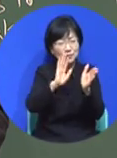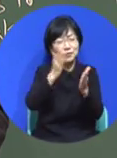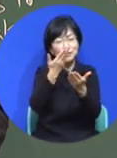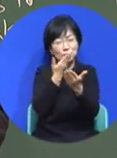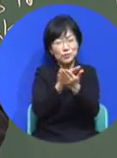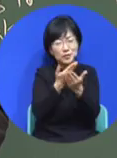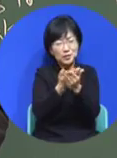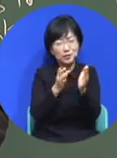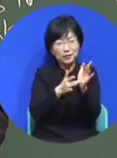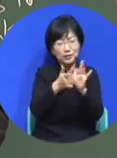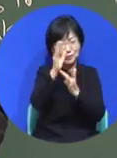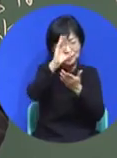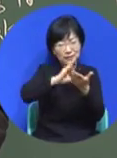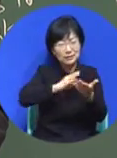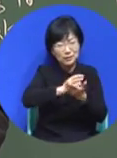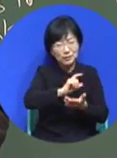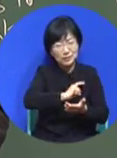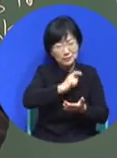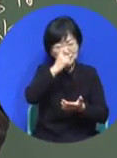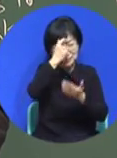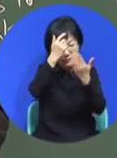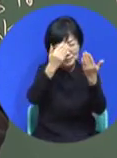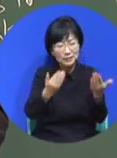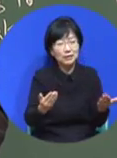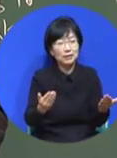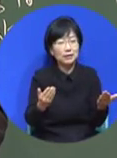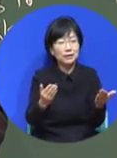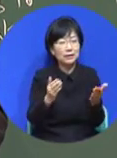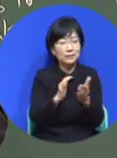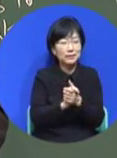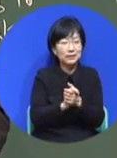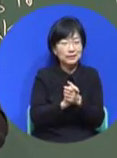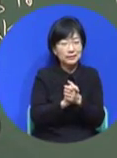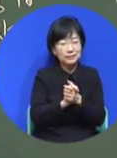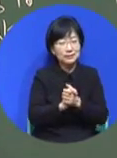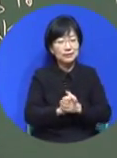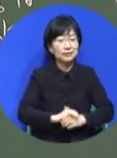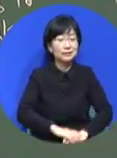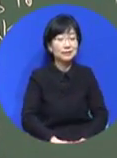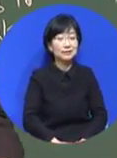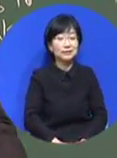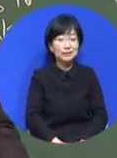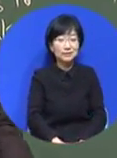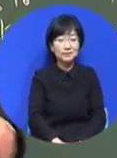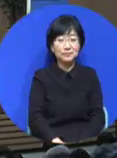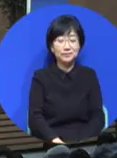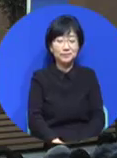nations. 예수 그리스도 이름으로 기도하옵나이다. In Jesus Christ's name we pray. Amen.